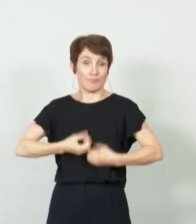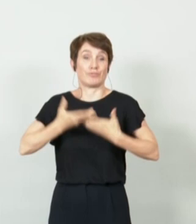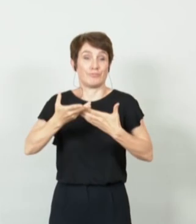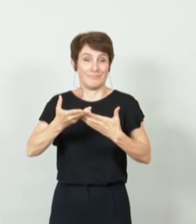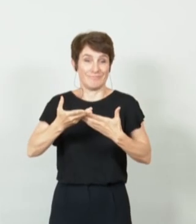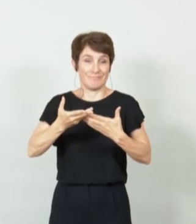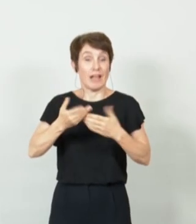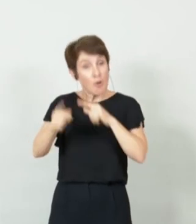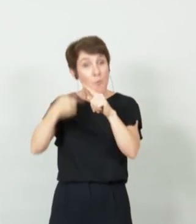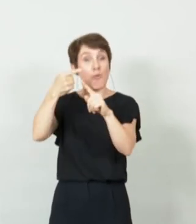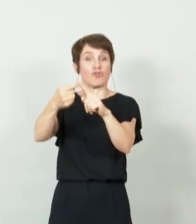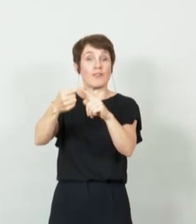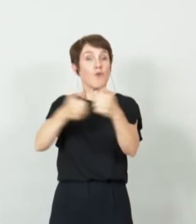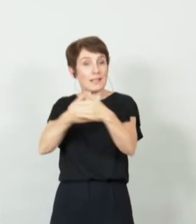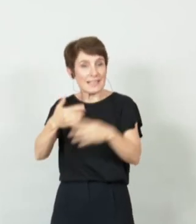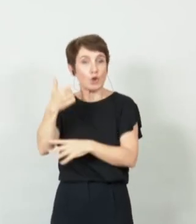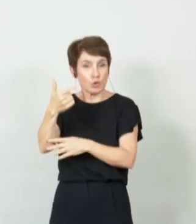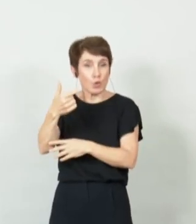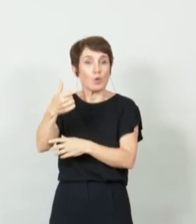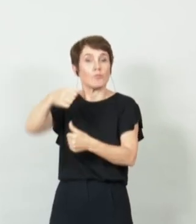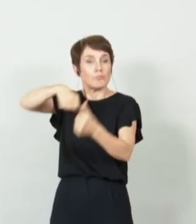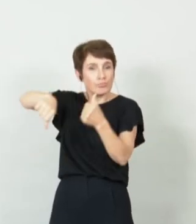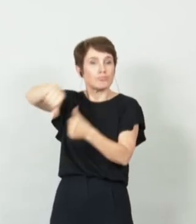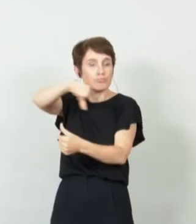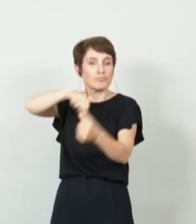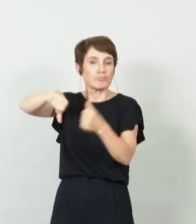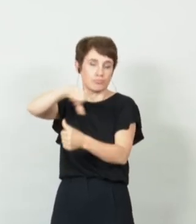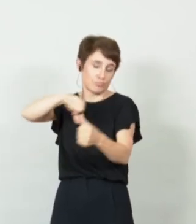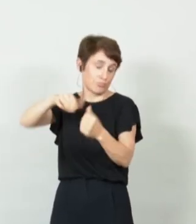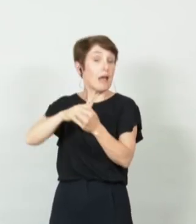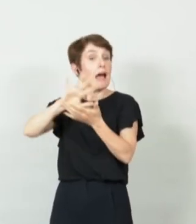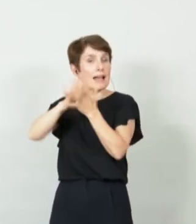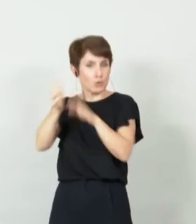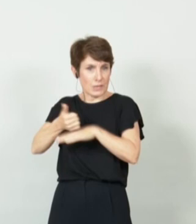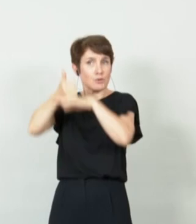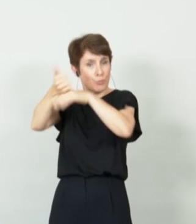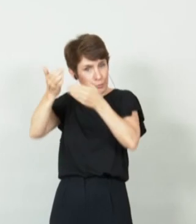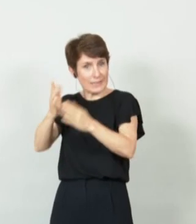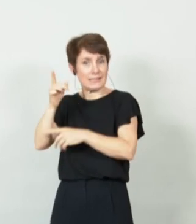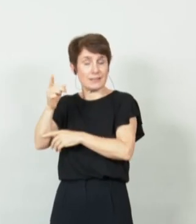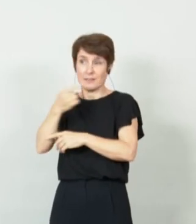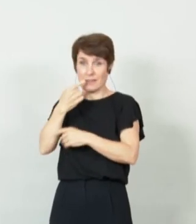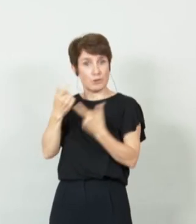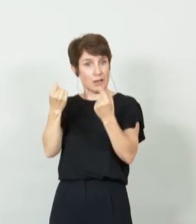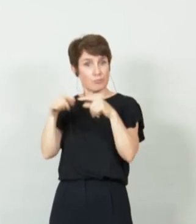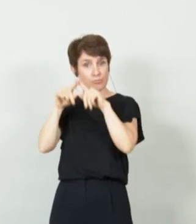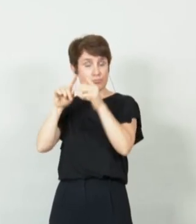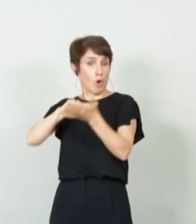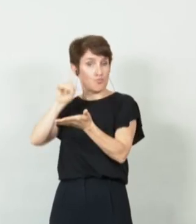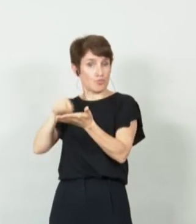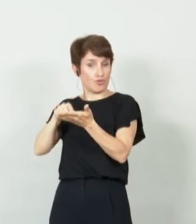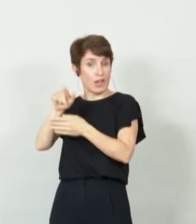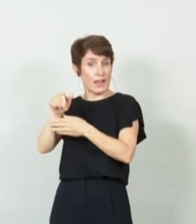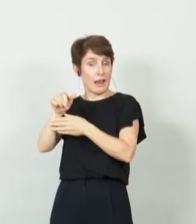question la fois prochaine ce sera le secteur 2 donc ça ça a été décidé par l'association de gestion et donc il y a une part de budget qui est pour qui est là encore 10 nations